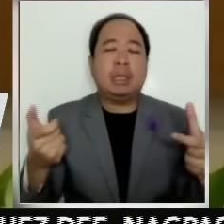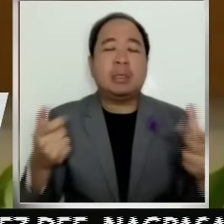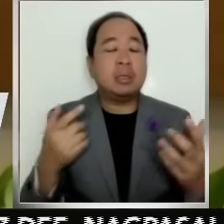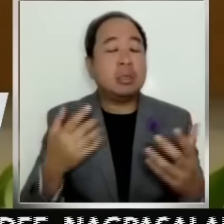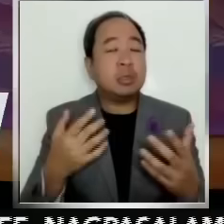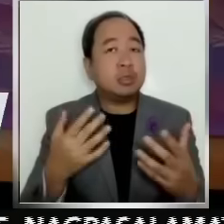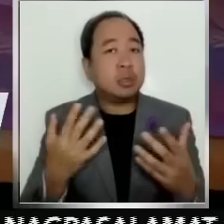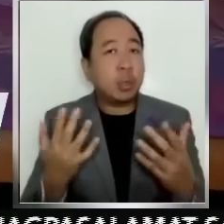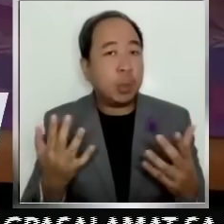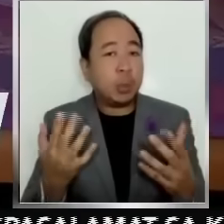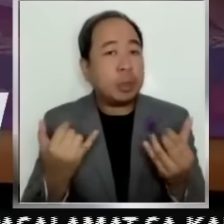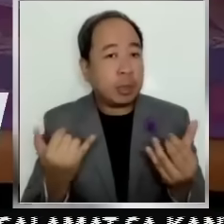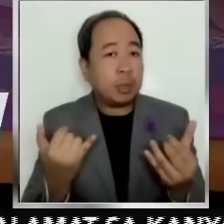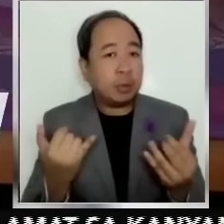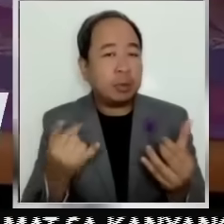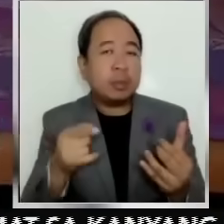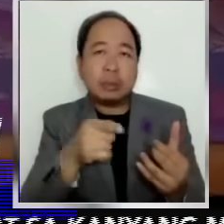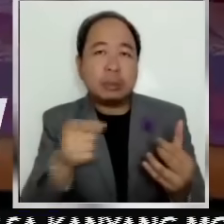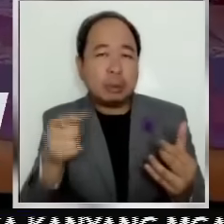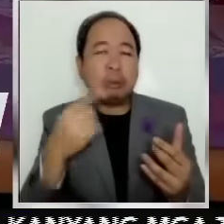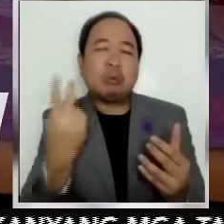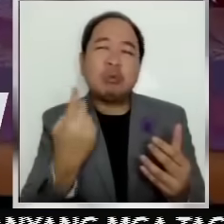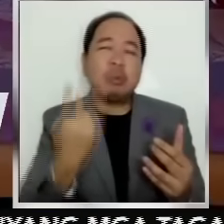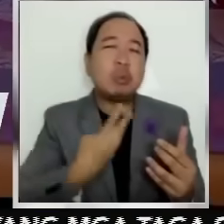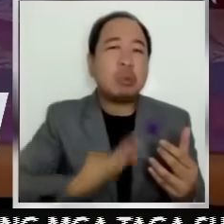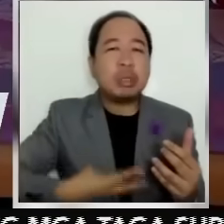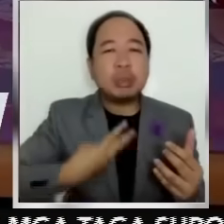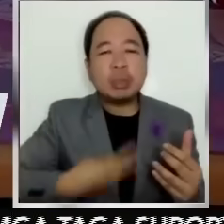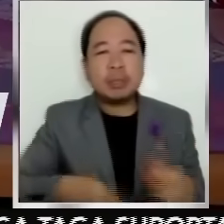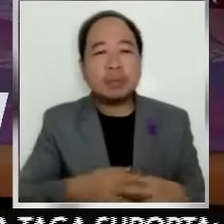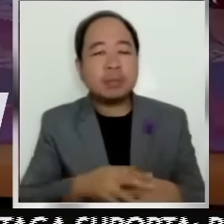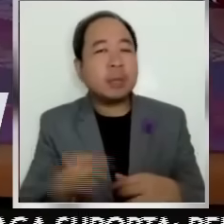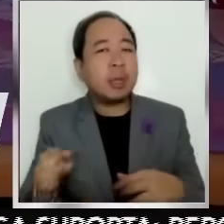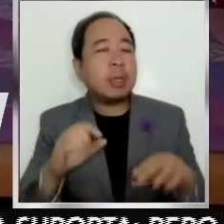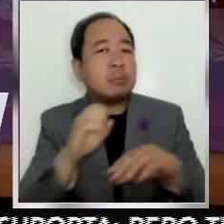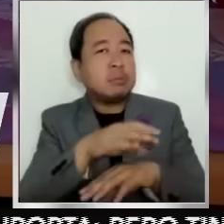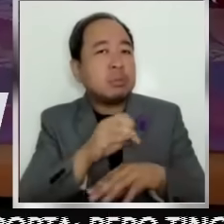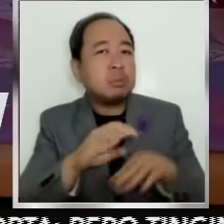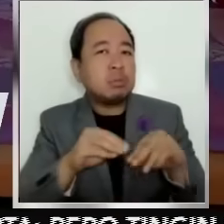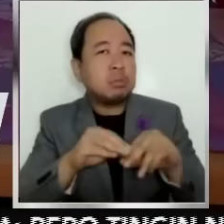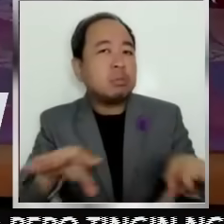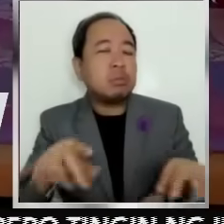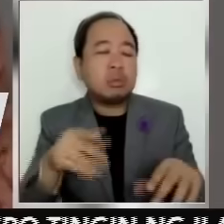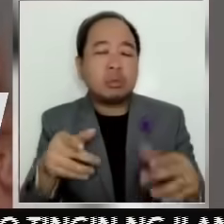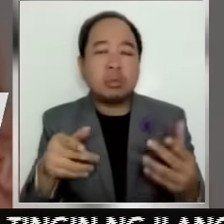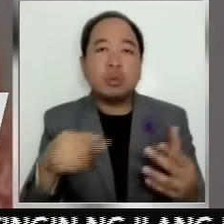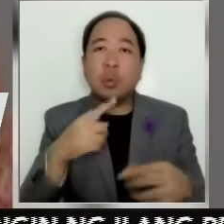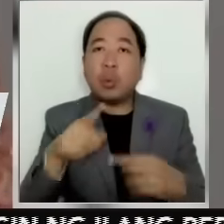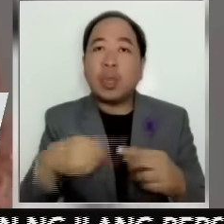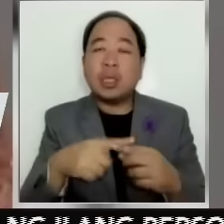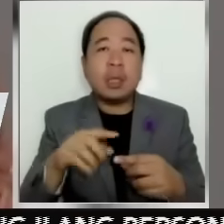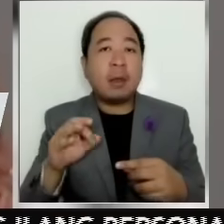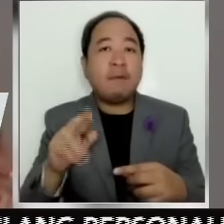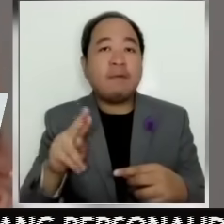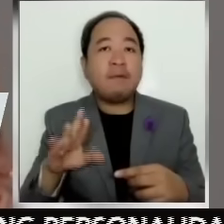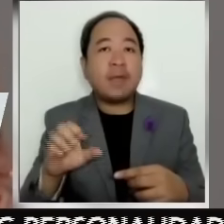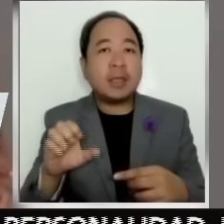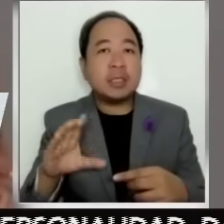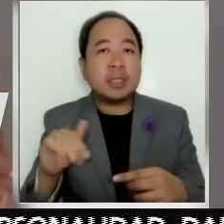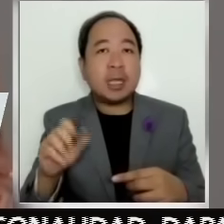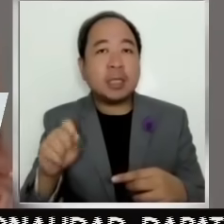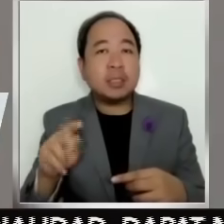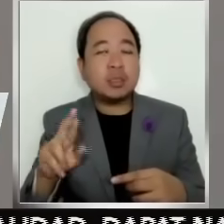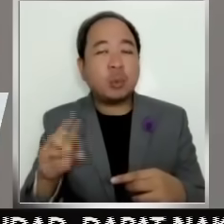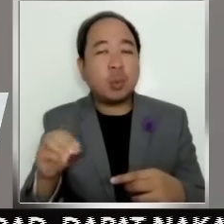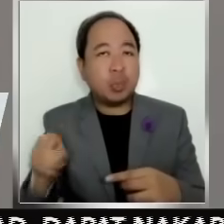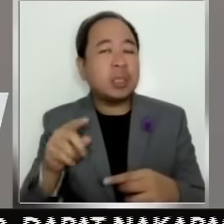ayan, wishful thinking. Umugong ang usaping impeachment ng sabihin ni ACT Teachers Party List Representative Franz Castro sa isang panayam na may